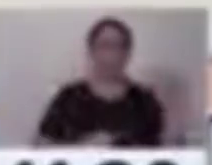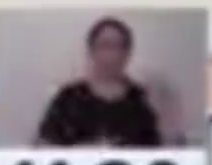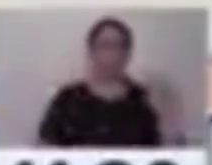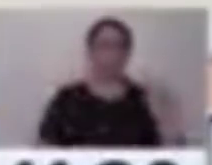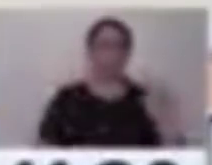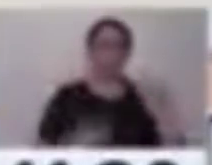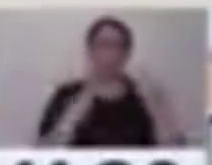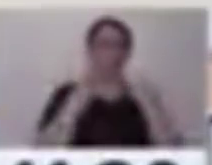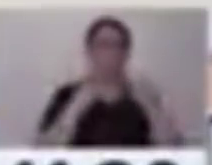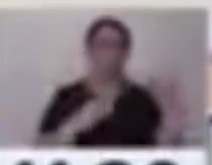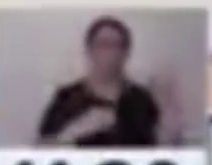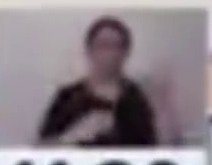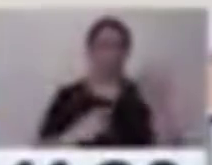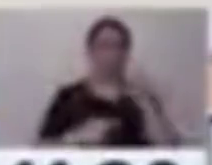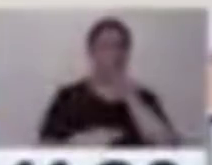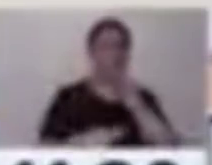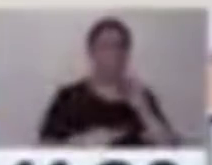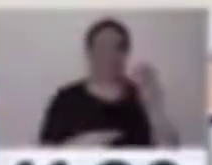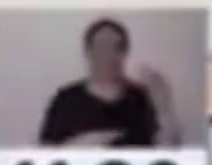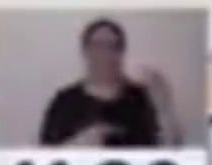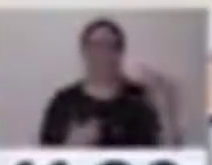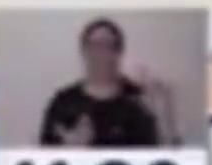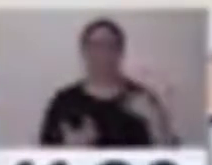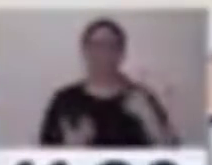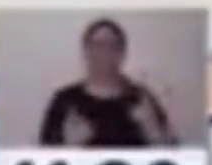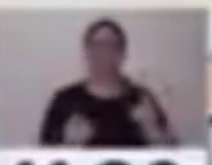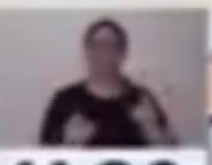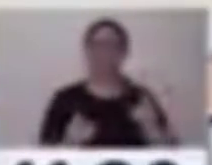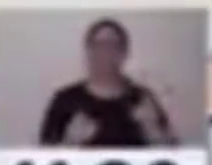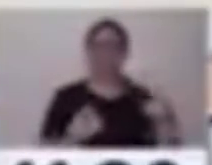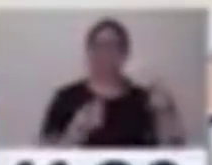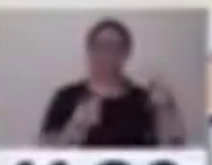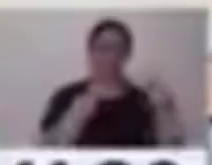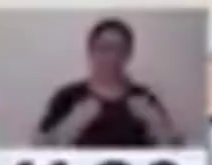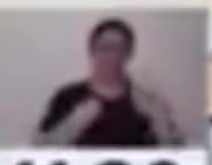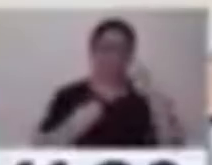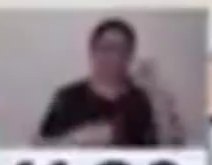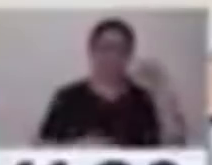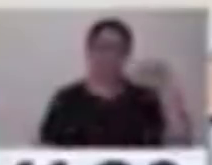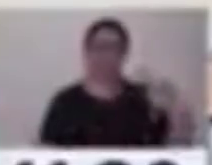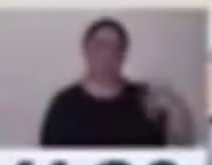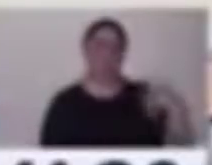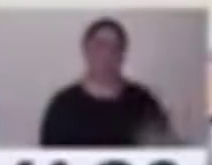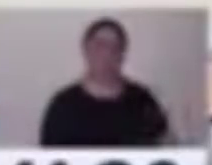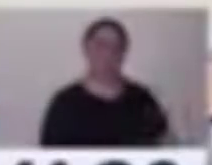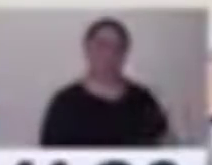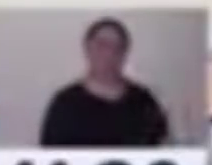ng pandemya. Nagpapasalamat po ang DSWD na